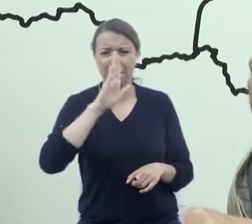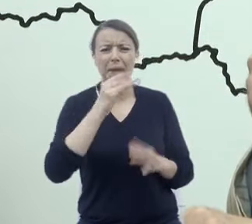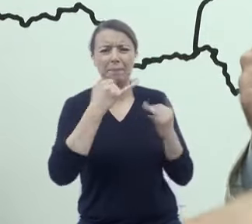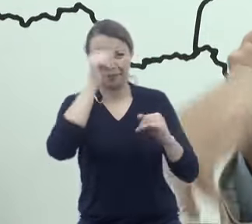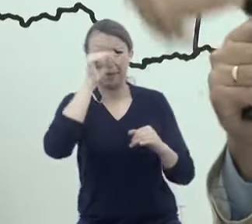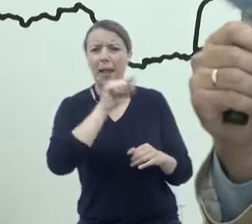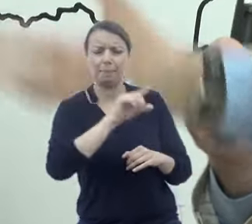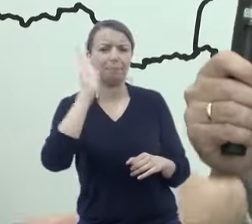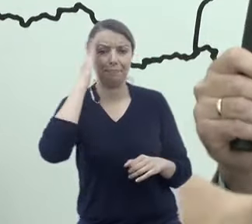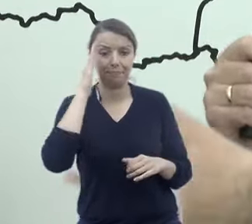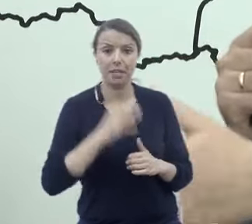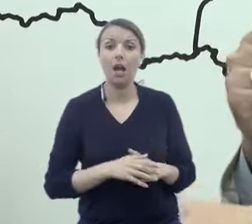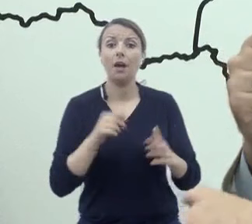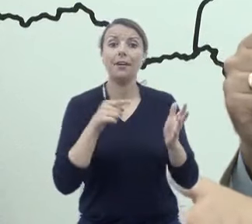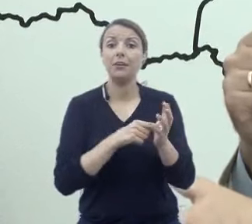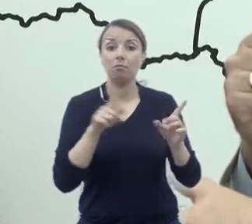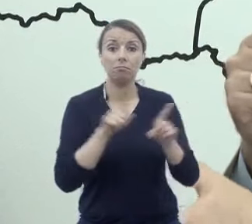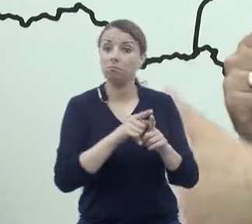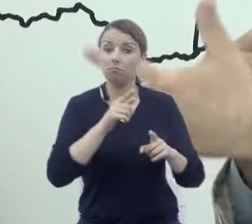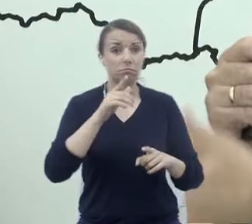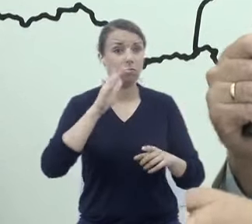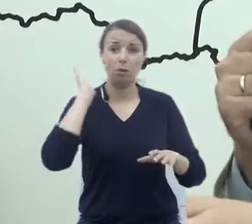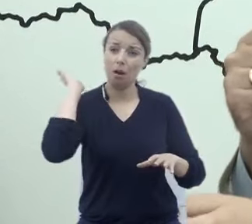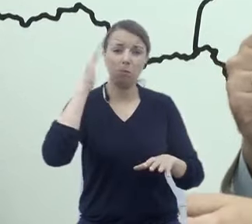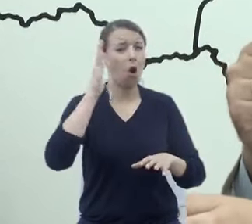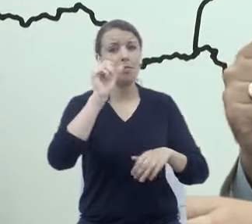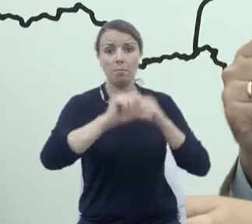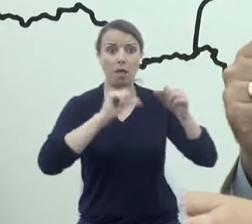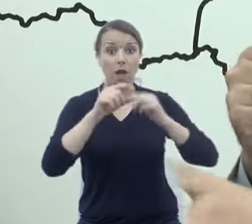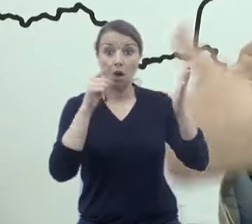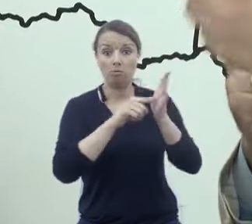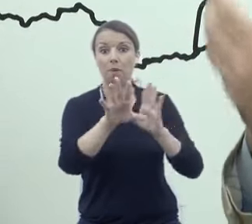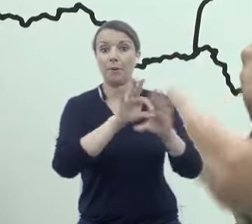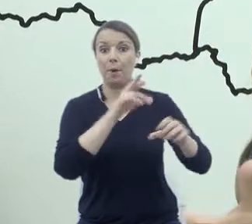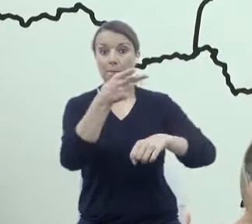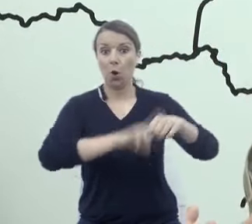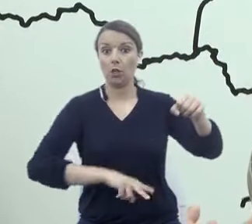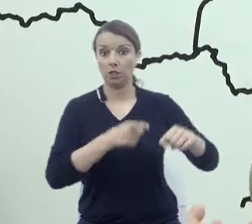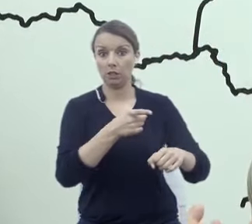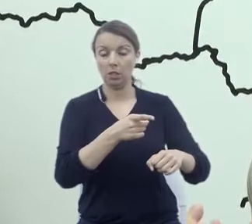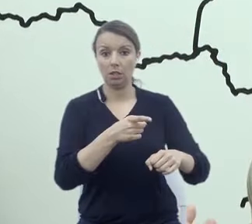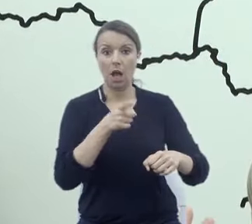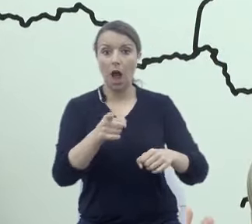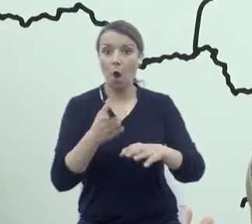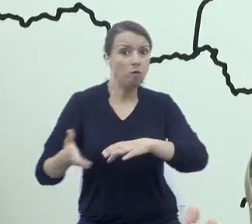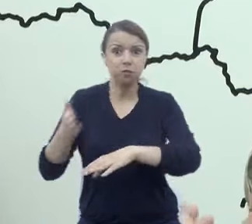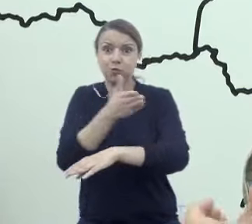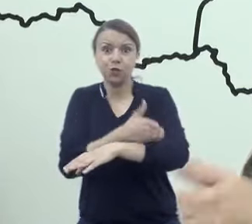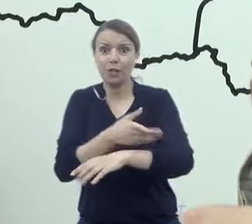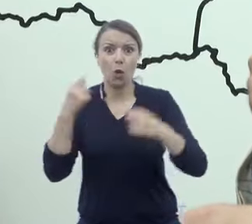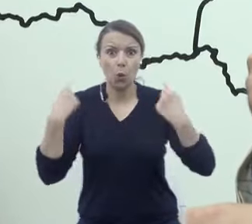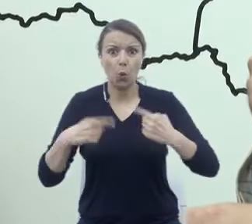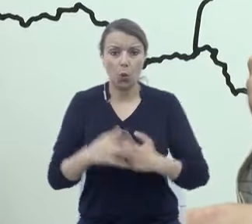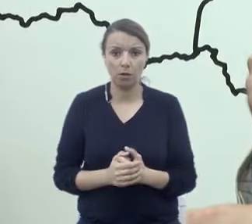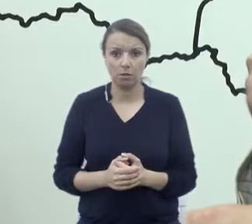który też później dopiero zostaje policjantem. On nim jeszcze nie jest. Nie, takim... policjantem nie mógł